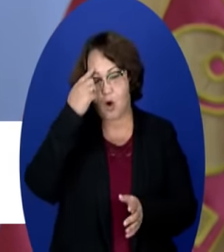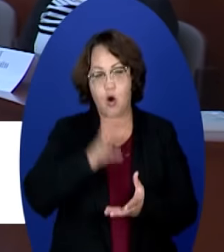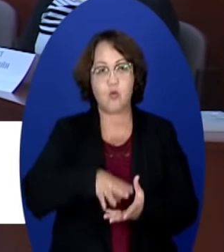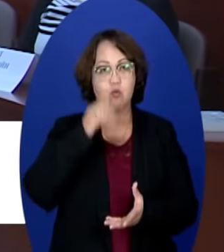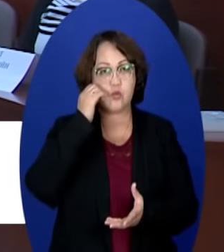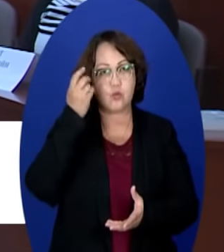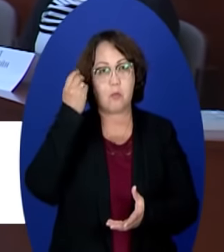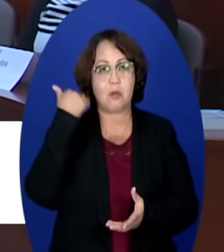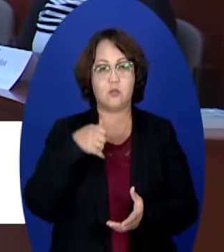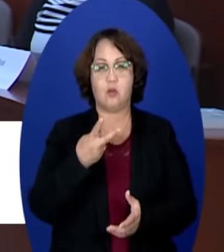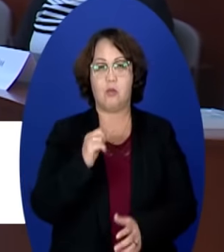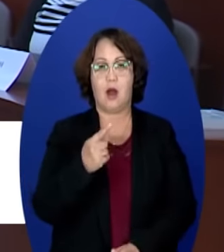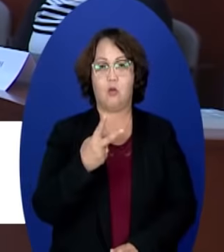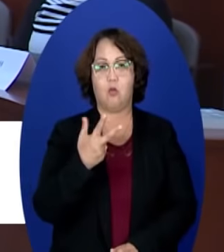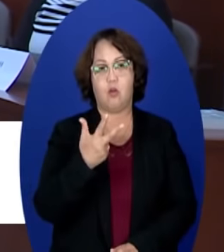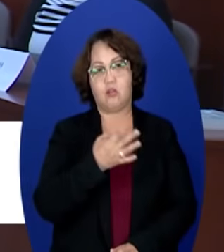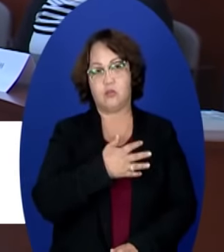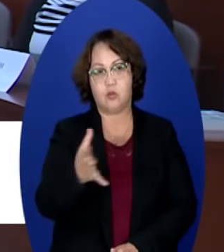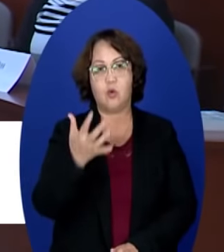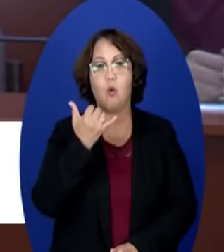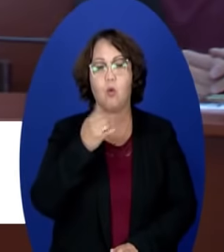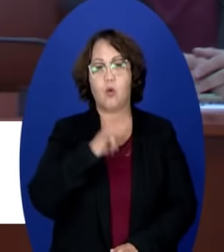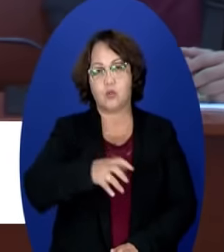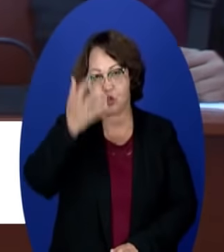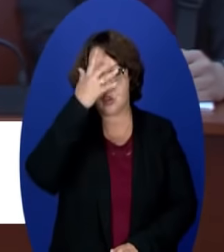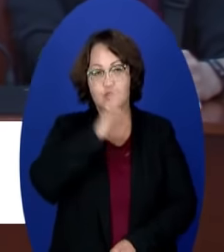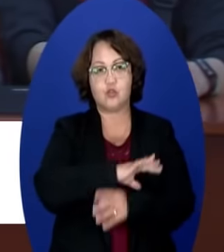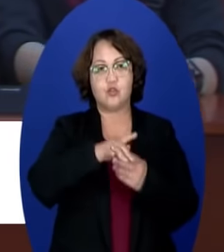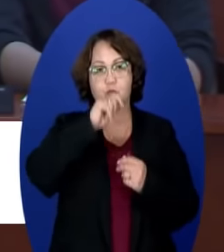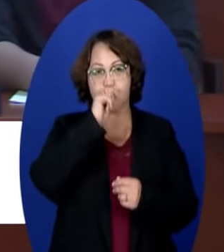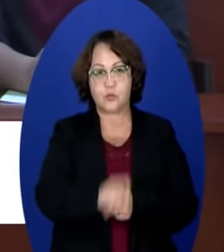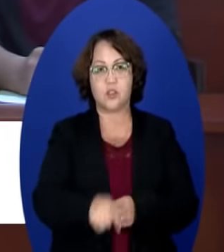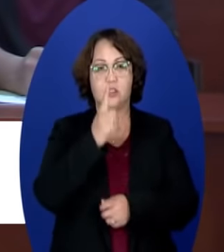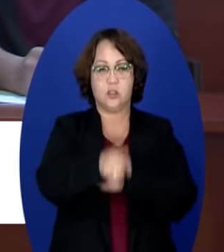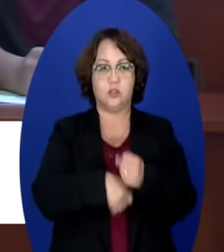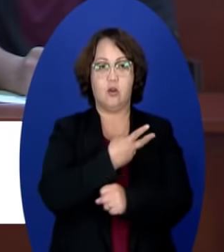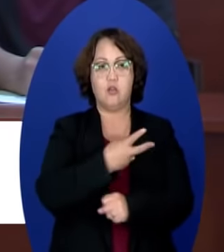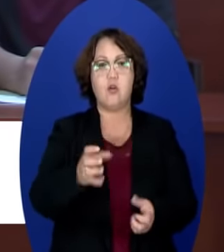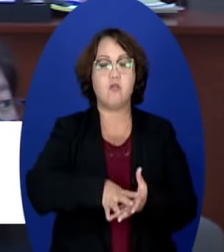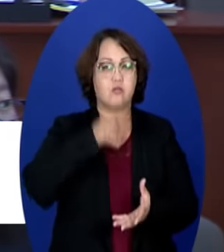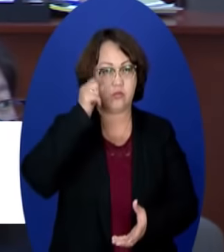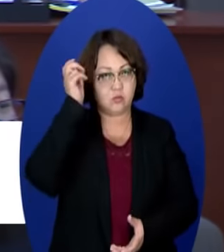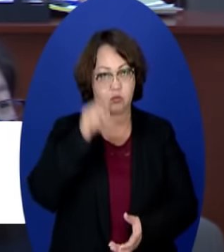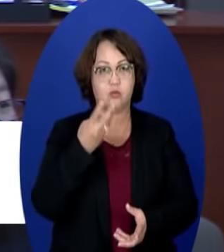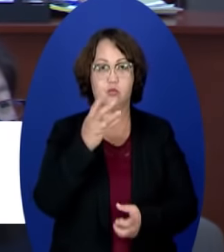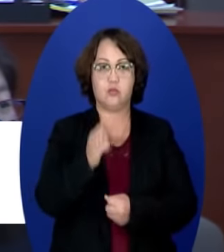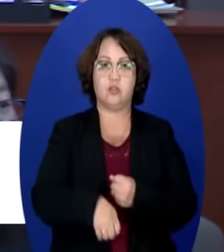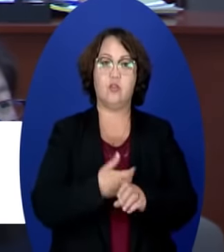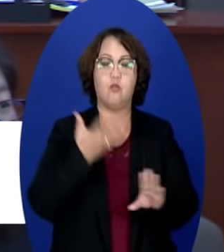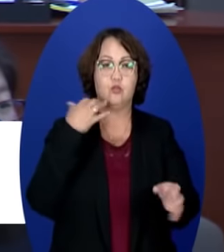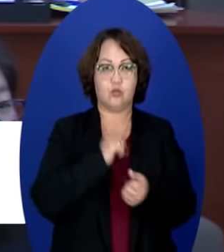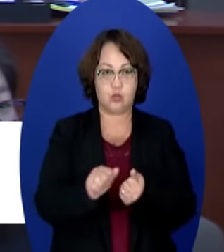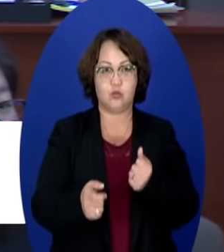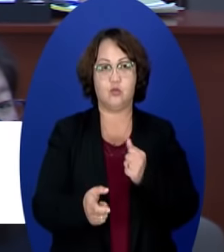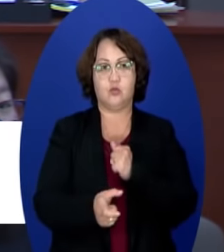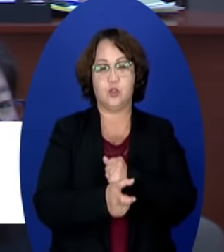бол 2013 оноос Унгарын тэтгэлэгт хөтөлбөр хэрэгжиж жилдээ 200 оюутан суралцаж байна. 40 гаруй жилийн өмнө төгсөгчд өнөөдөр үндсэн